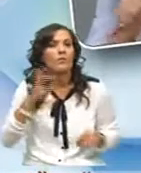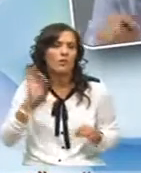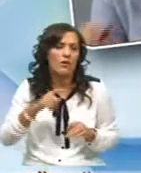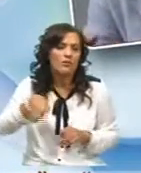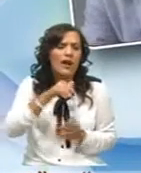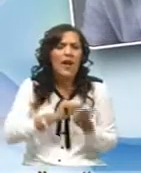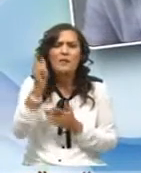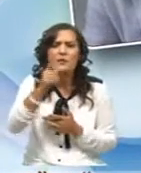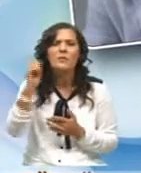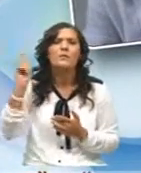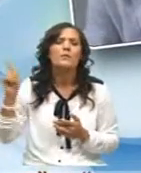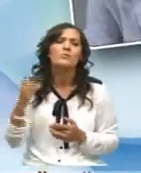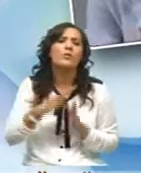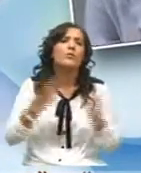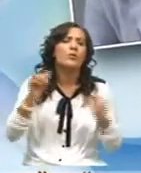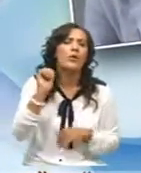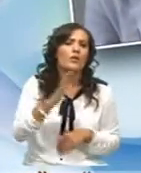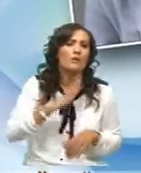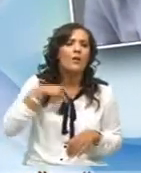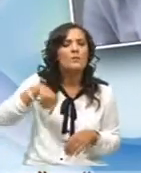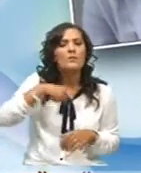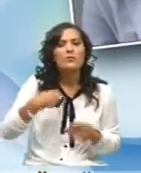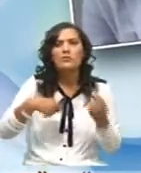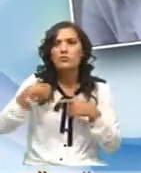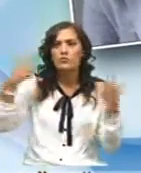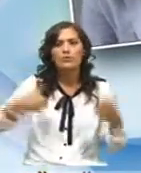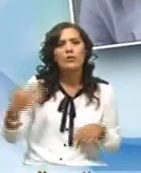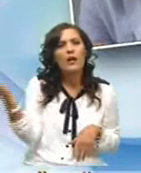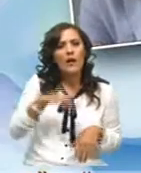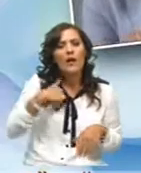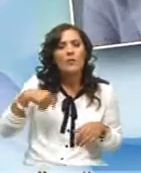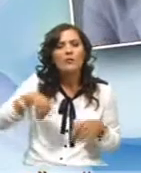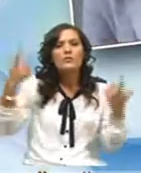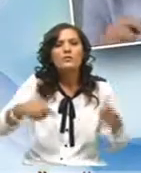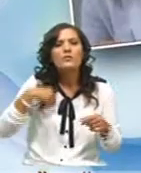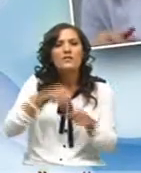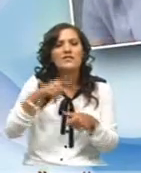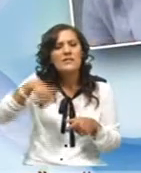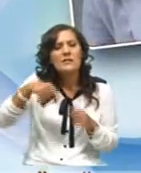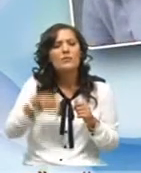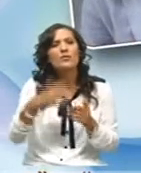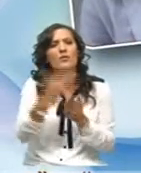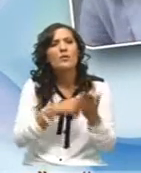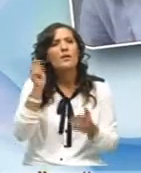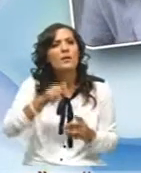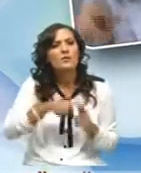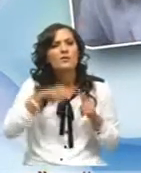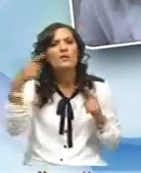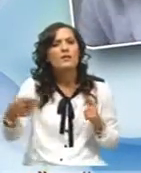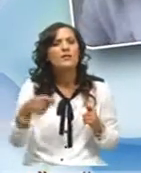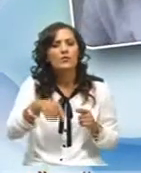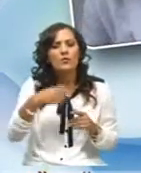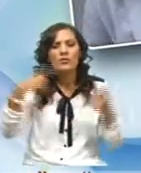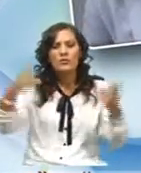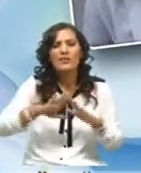artık her birimin çok büyük önemi var Mesela biz bugün stüdyo geliyoruz ama bu stüdyoda Biz burada sizinle bu programı yapıncaya kadar